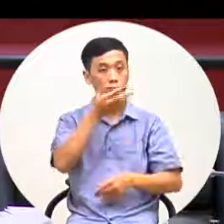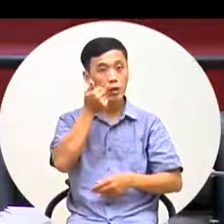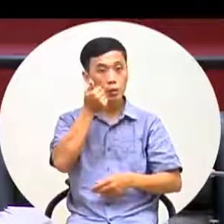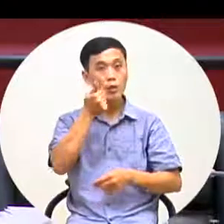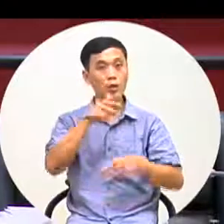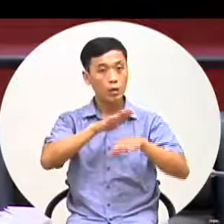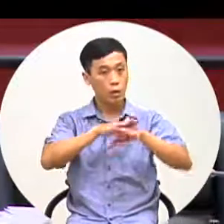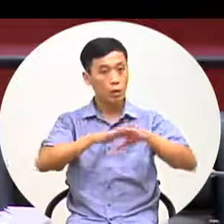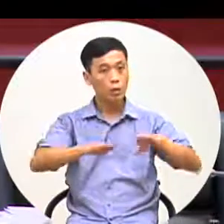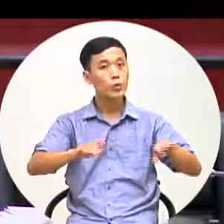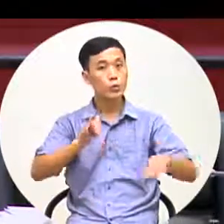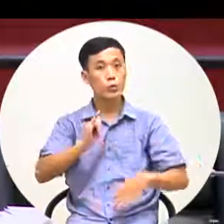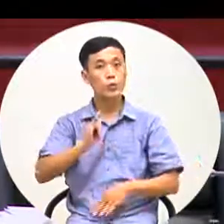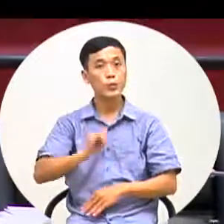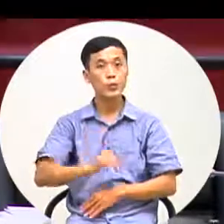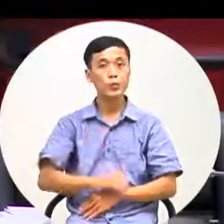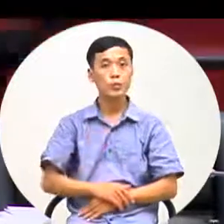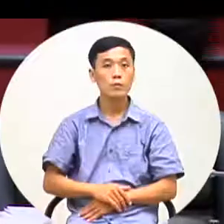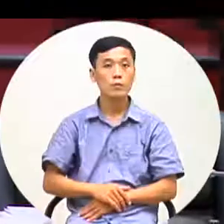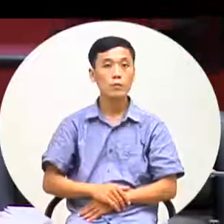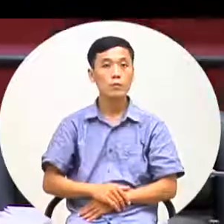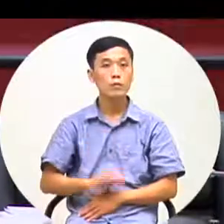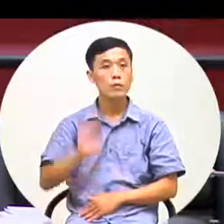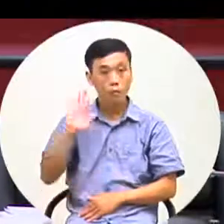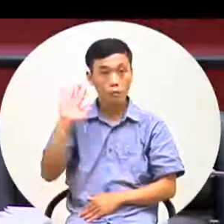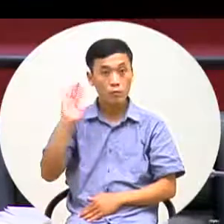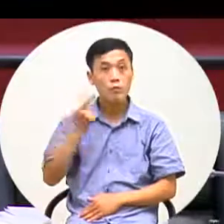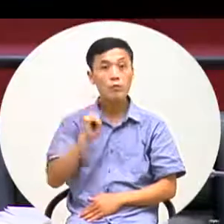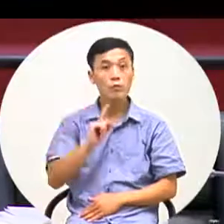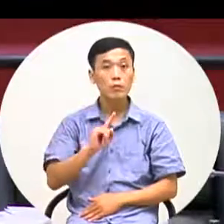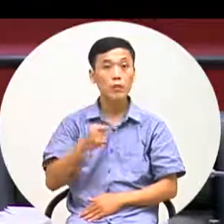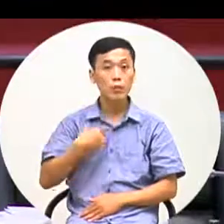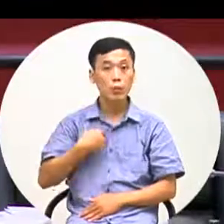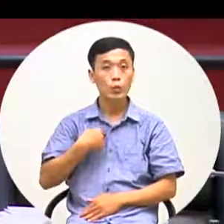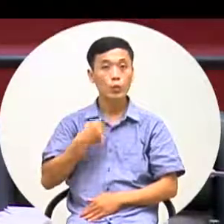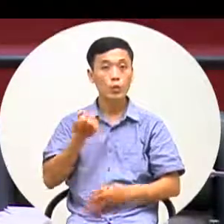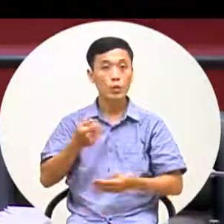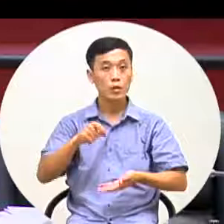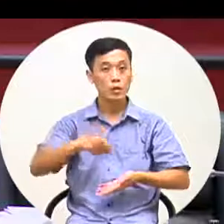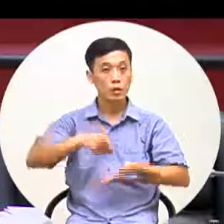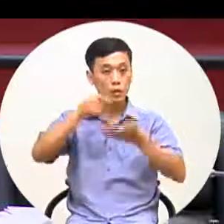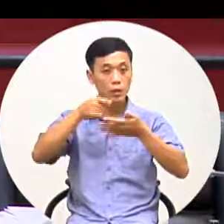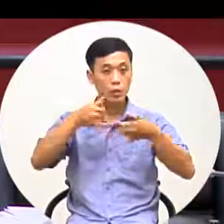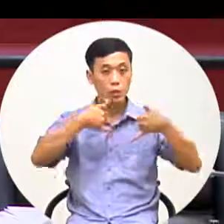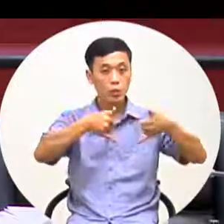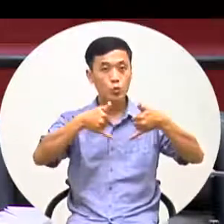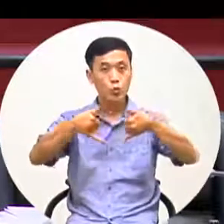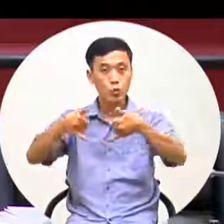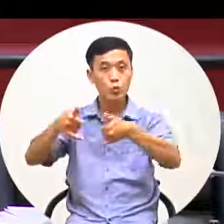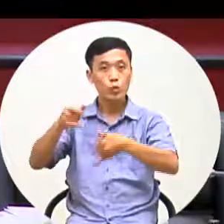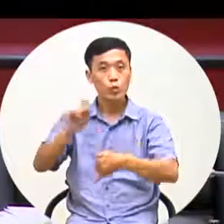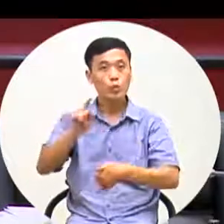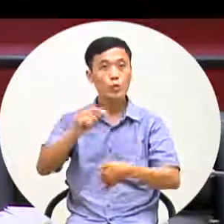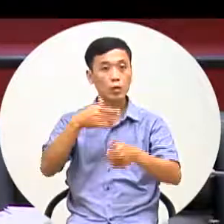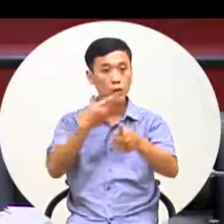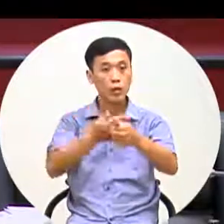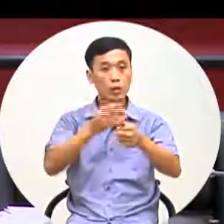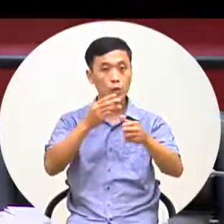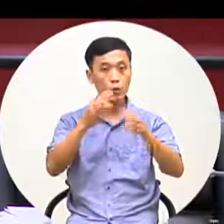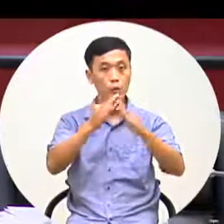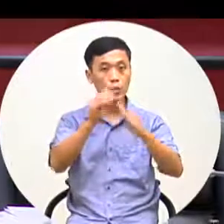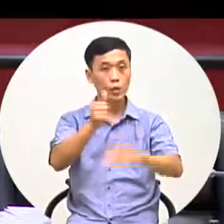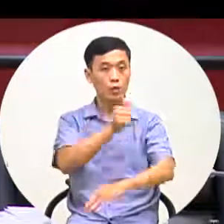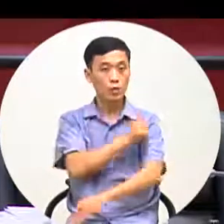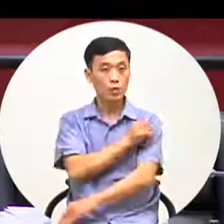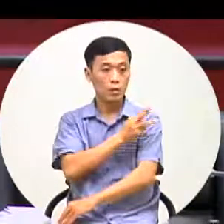高，但是呢，我还是在这边要提几条路哈，让赵局长知道说危险的，好，那这